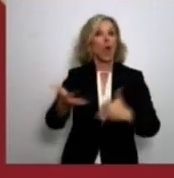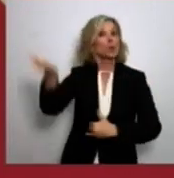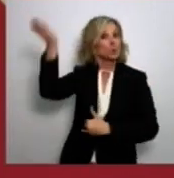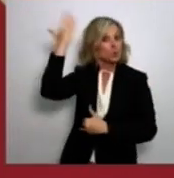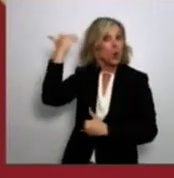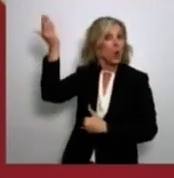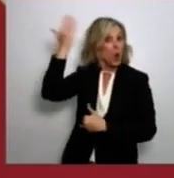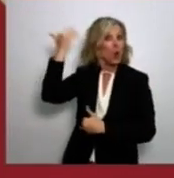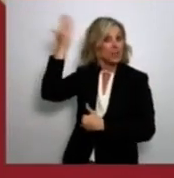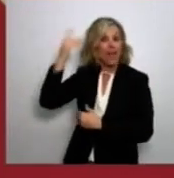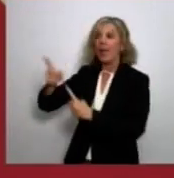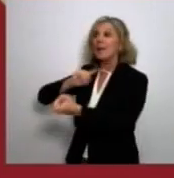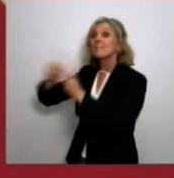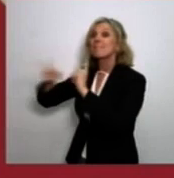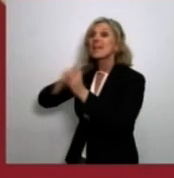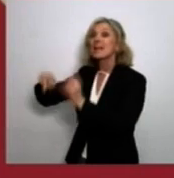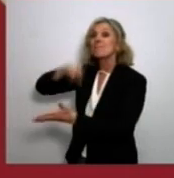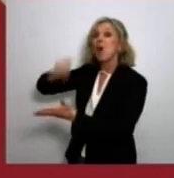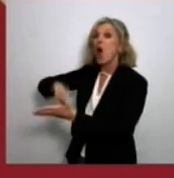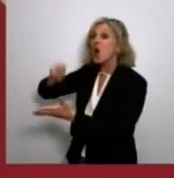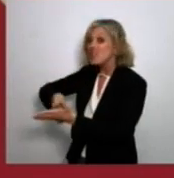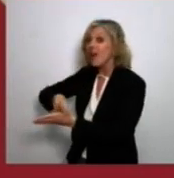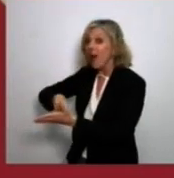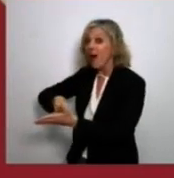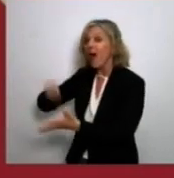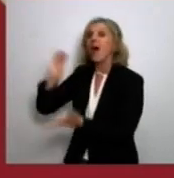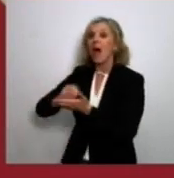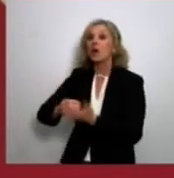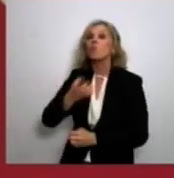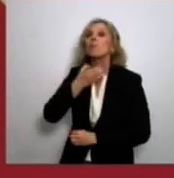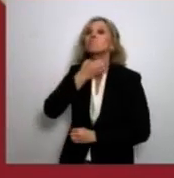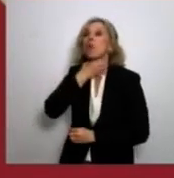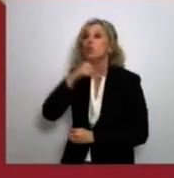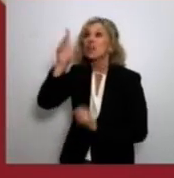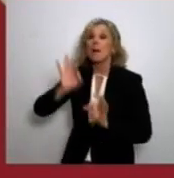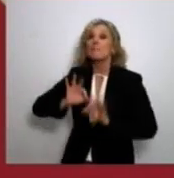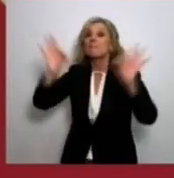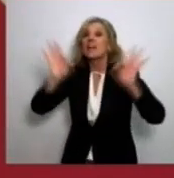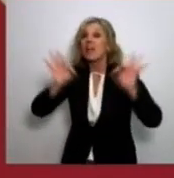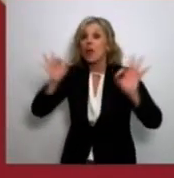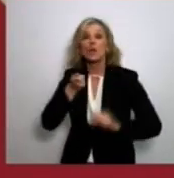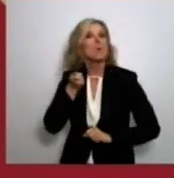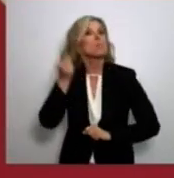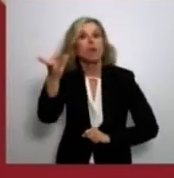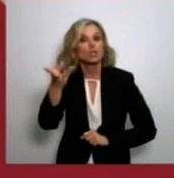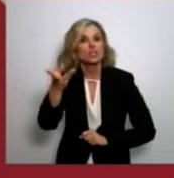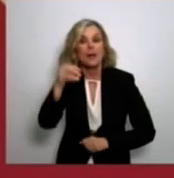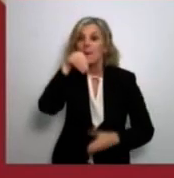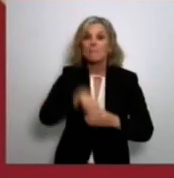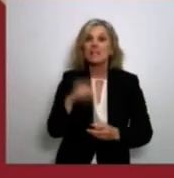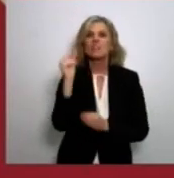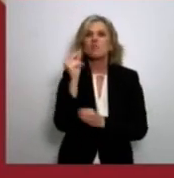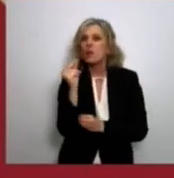αλλά και της προδοσίας της Μακεδονίας από τα προδοτικά αυτά μορφώματα, τα οποία δέχονται εντολές από το εξωτερικό,